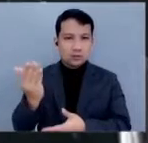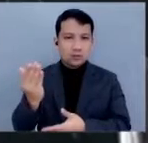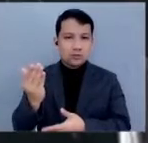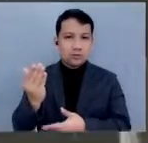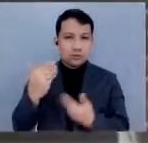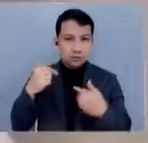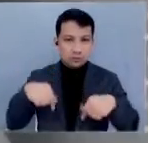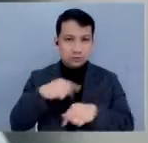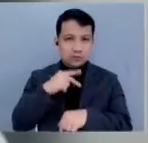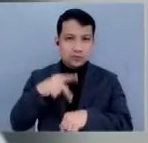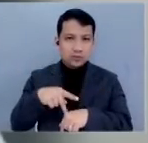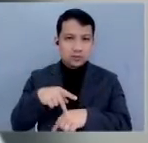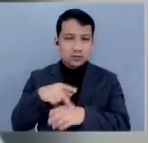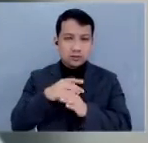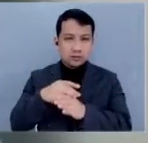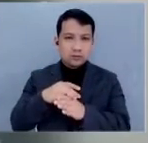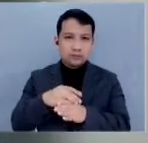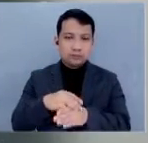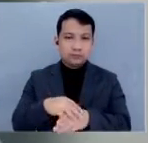bansa.